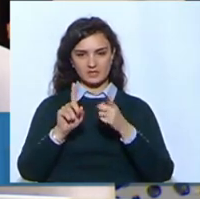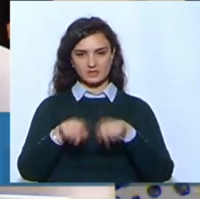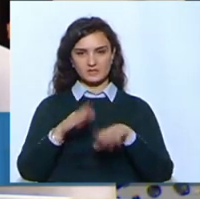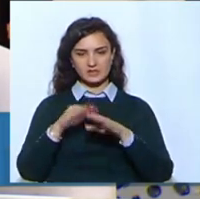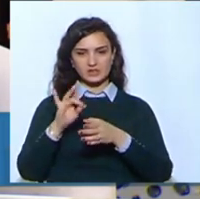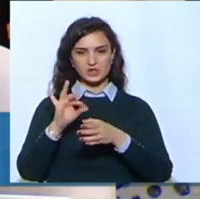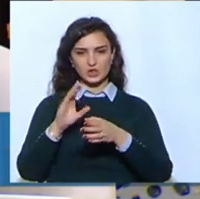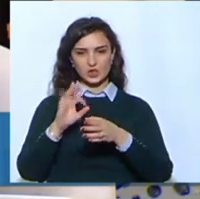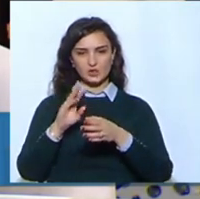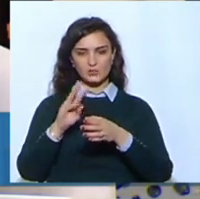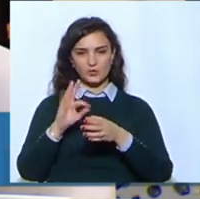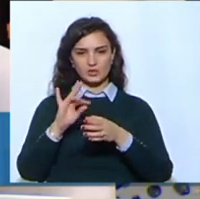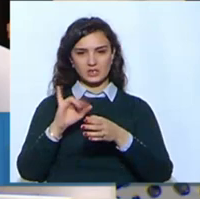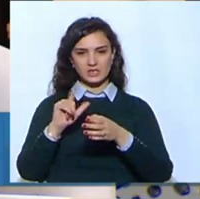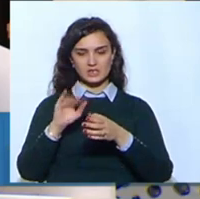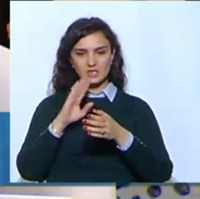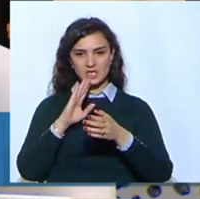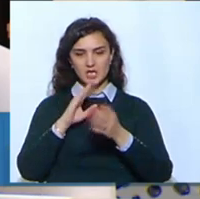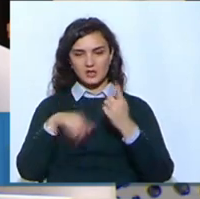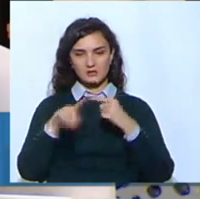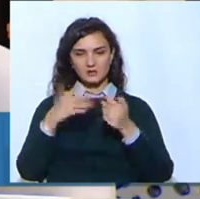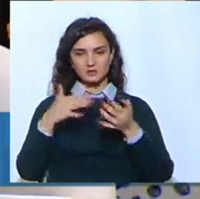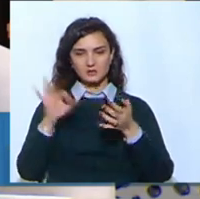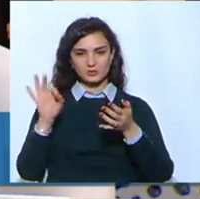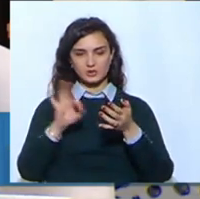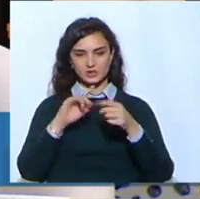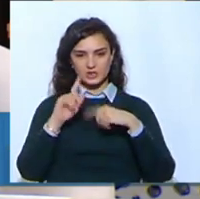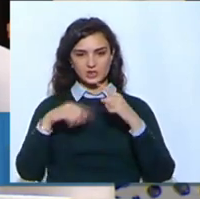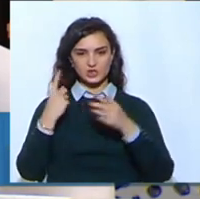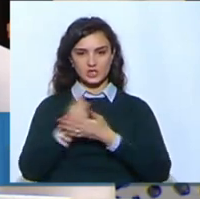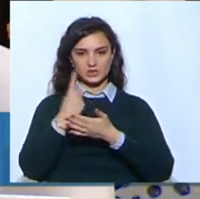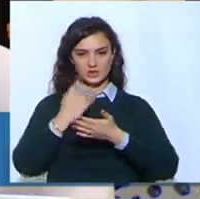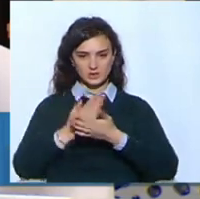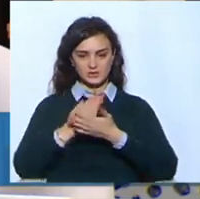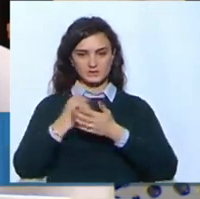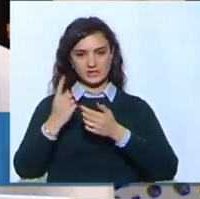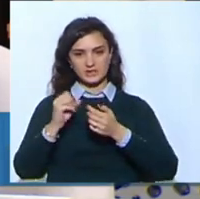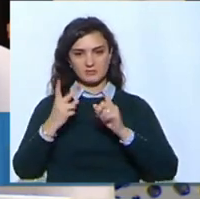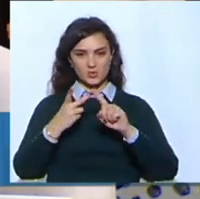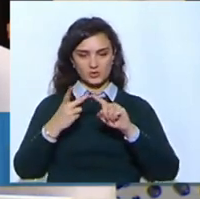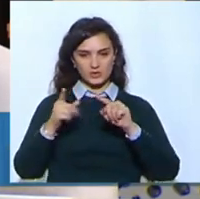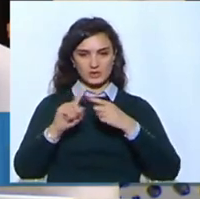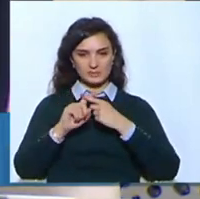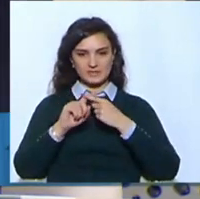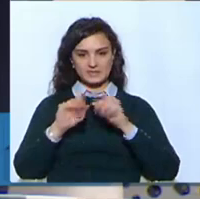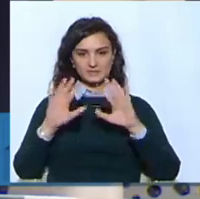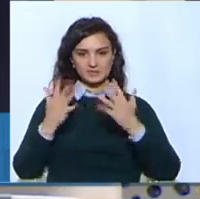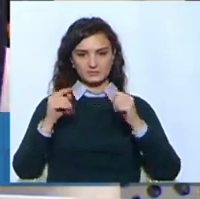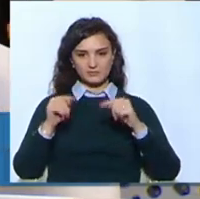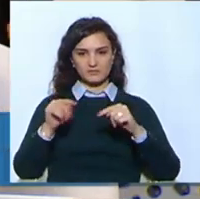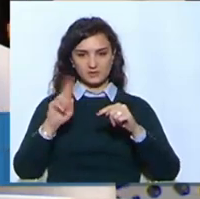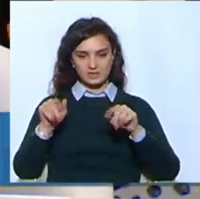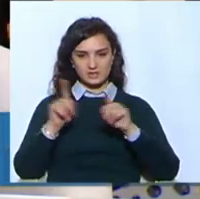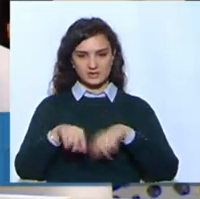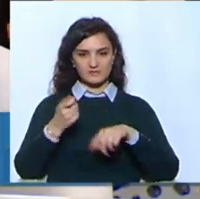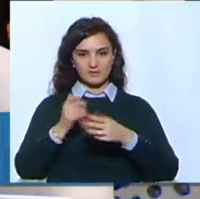ტრიხომონიაზი. ითვლება, რომ ქალების დაახლოებით 50% წელიწადში ერთხელ მაინც აღენიშნება ან ერთი ან მეორე ინფიცირების შემთხვევა.